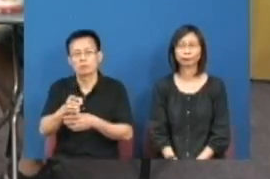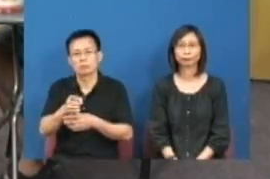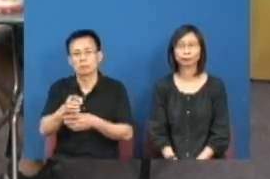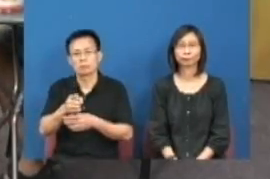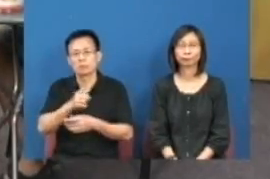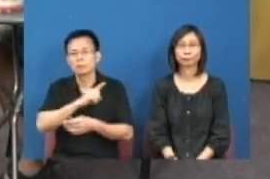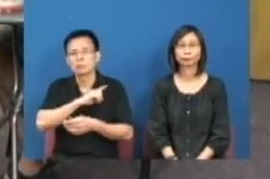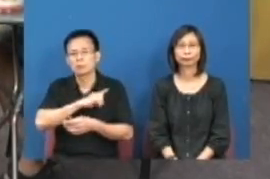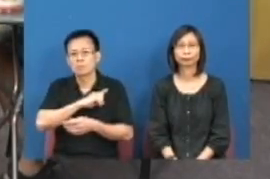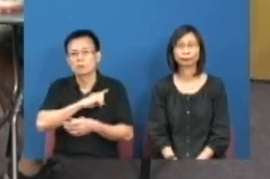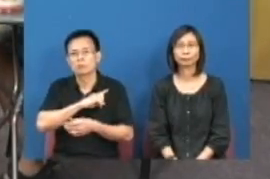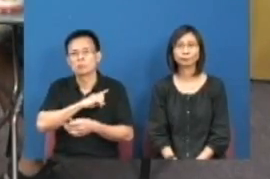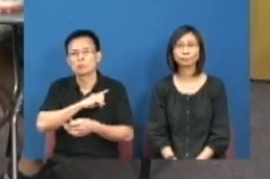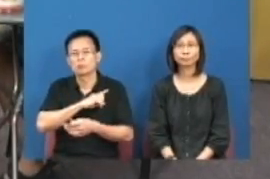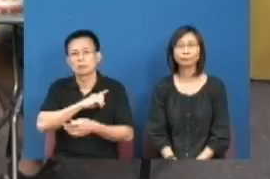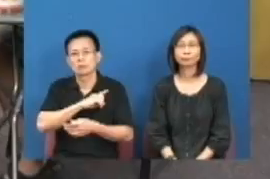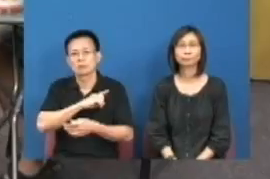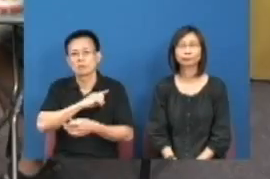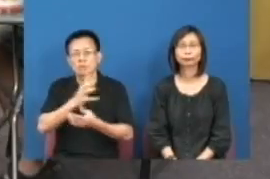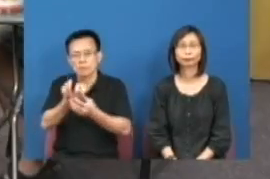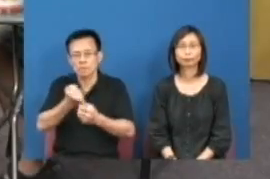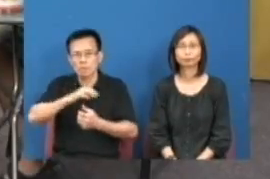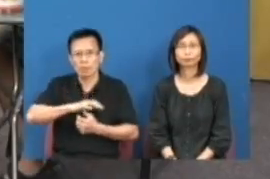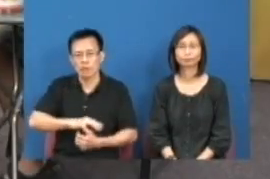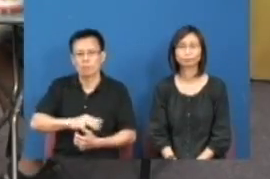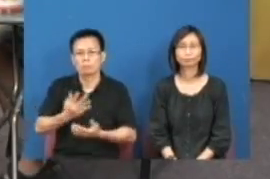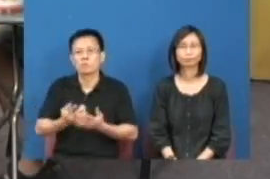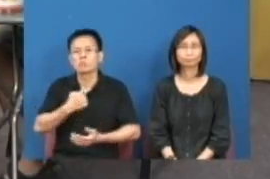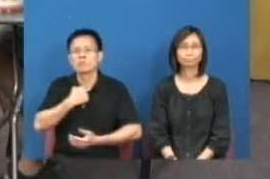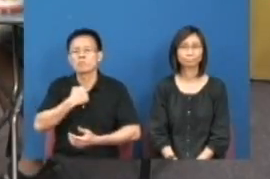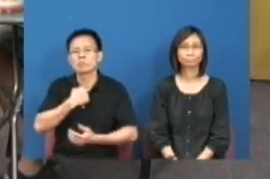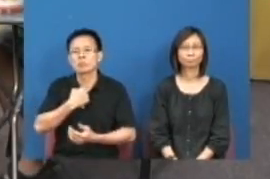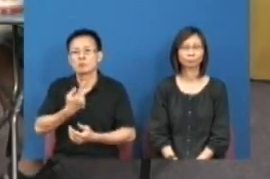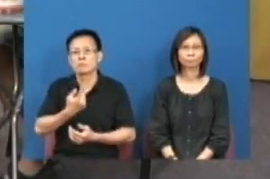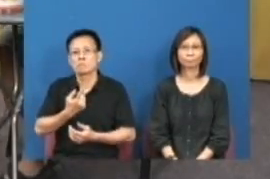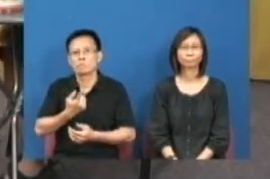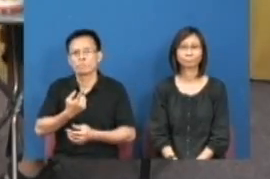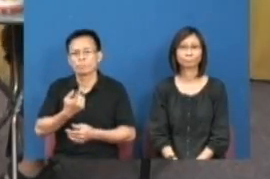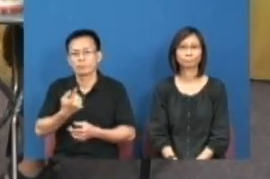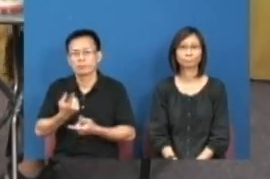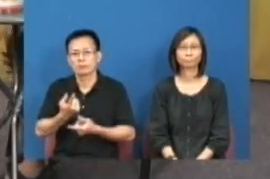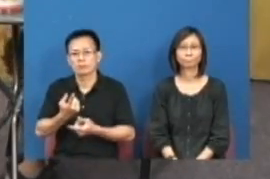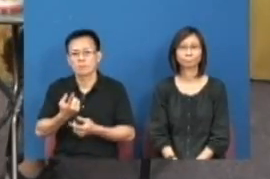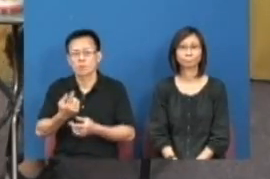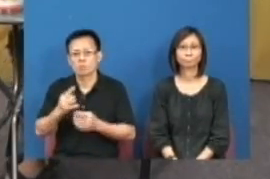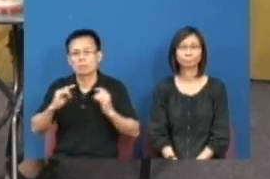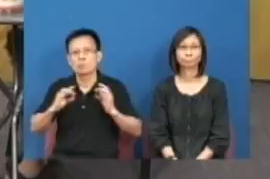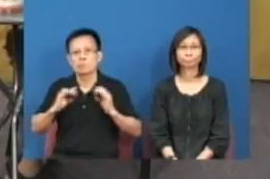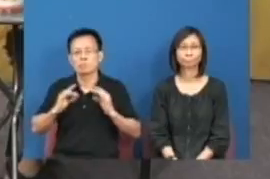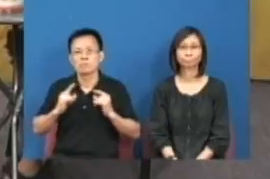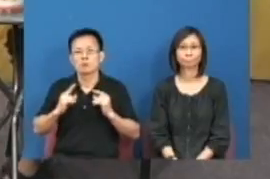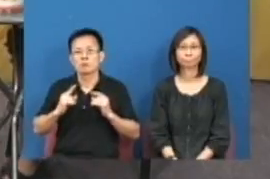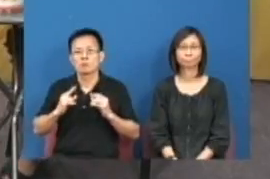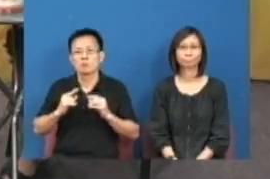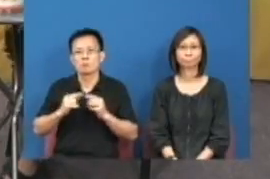自己嘅受到嘅壓力同埋佢嘅需要咧，佢不由自主咁樣依附咗佢即係嗰個